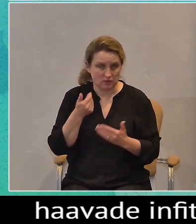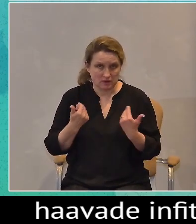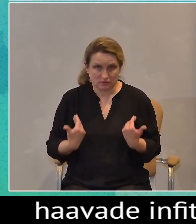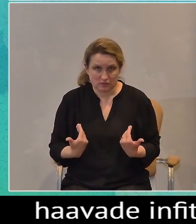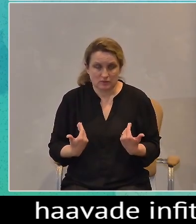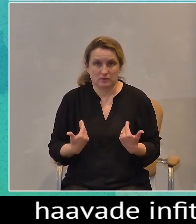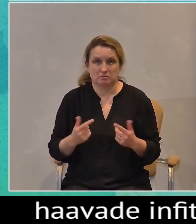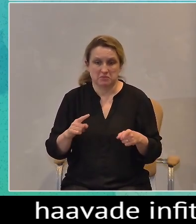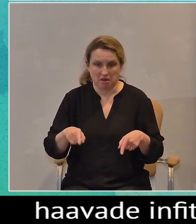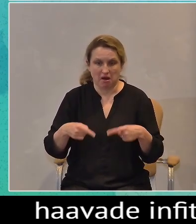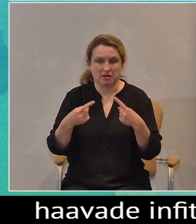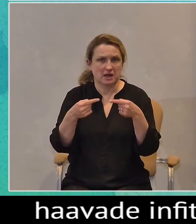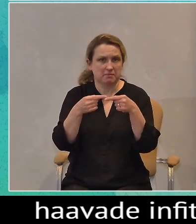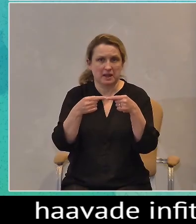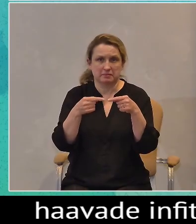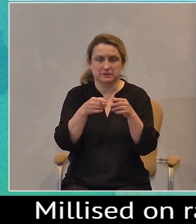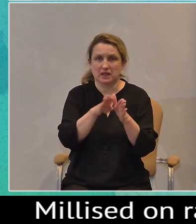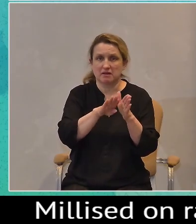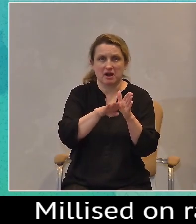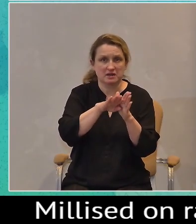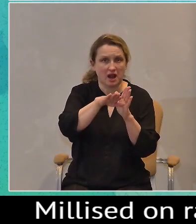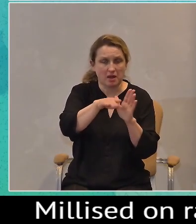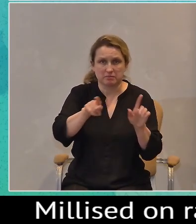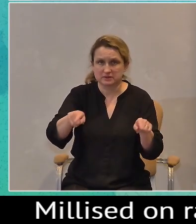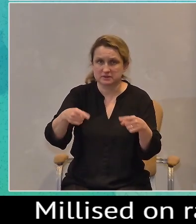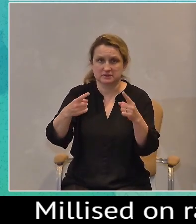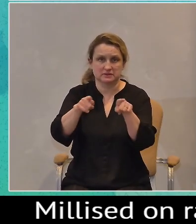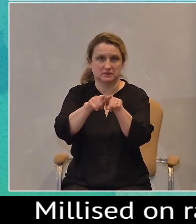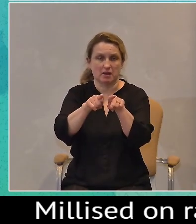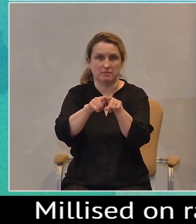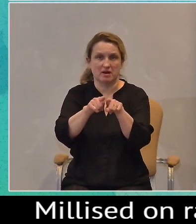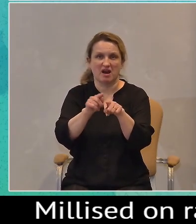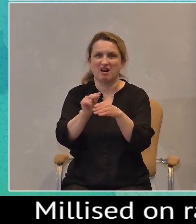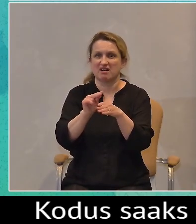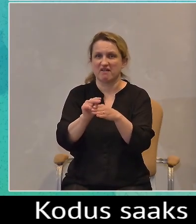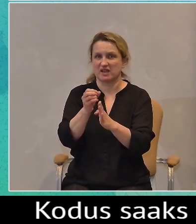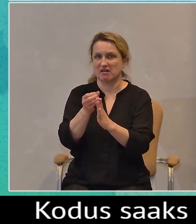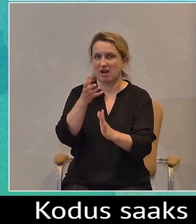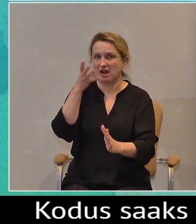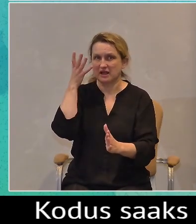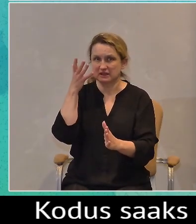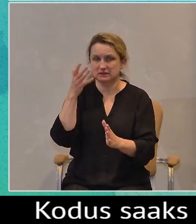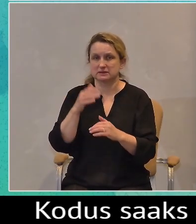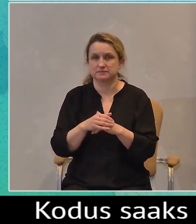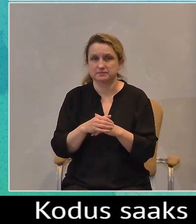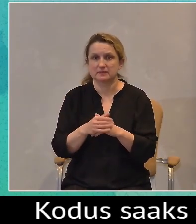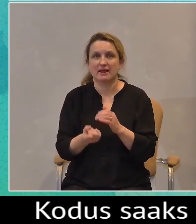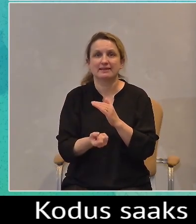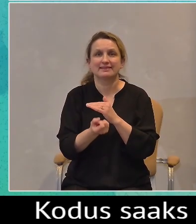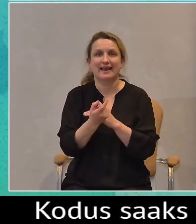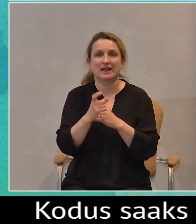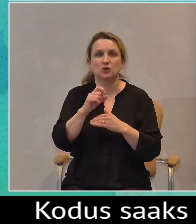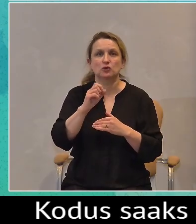ta areneb täpselt nagu tavaline laps. Miinused on, et ravi on kallis, see tekkinud kollageen meil pole igavene